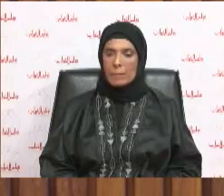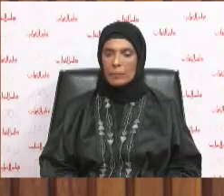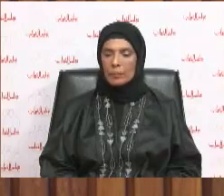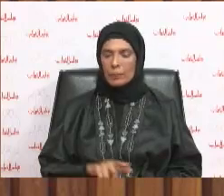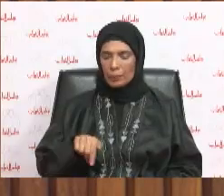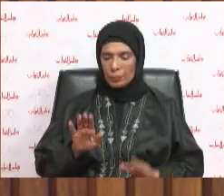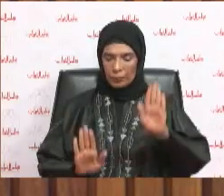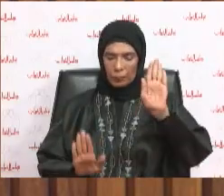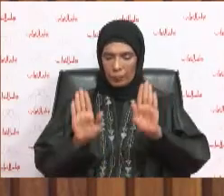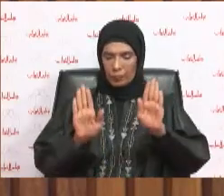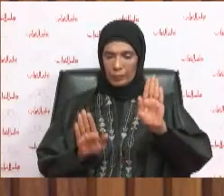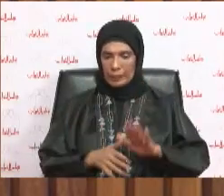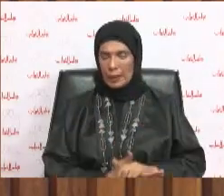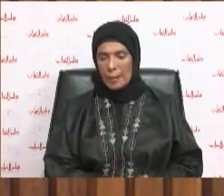الموافقون على توصية اللجنة بشأن المبادئ والأسس؟